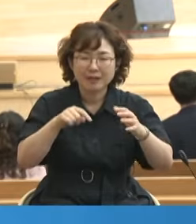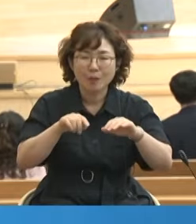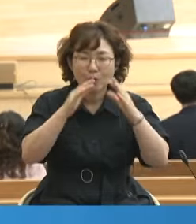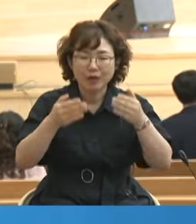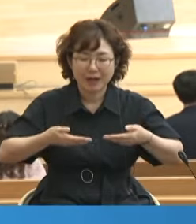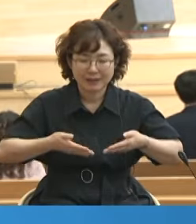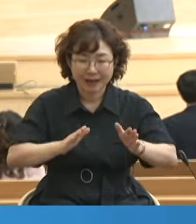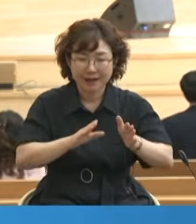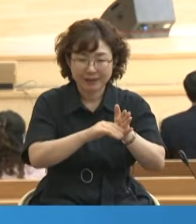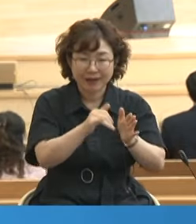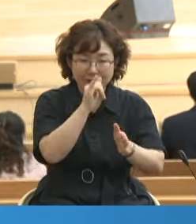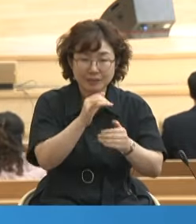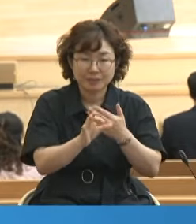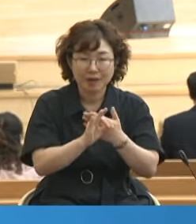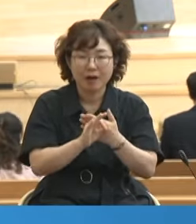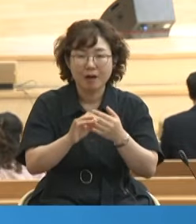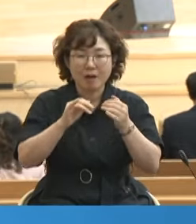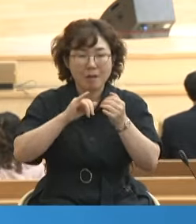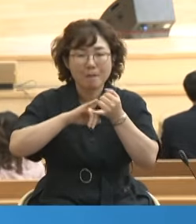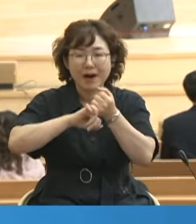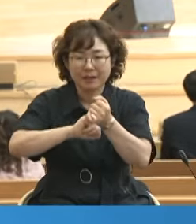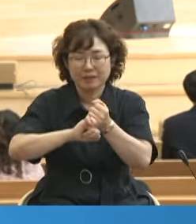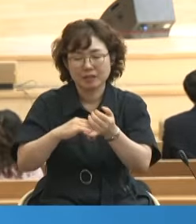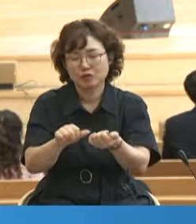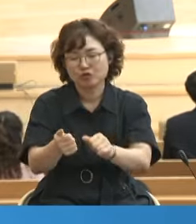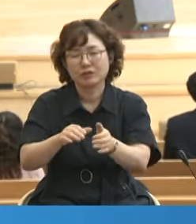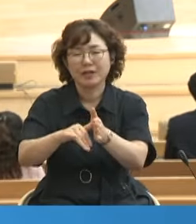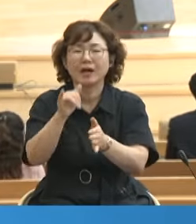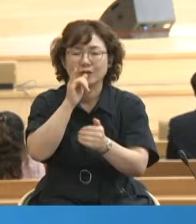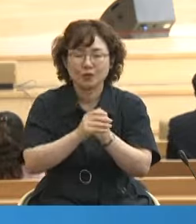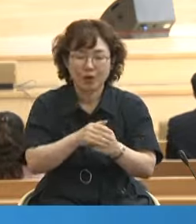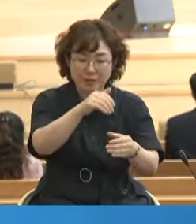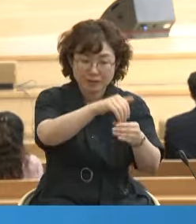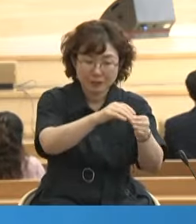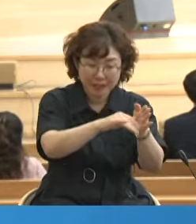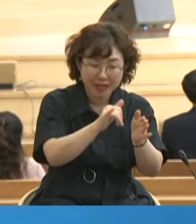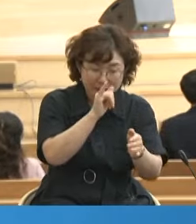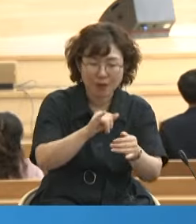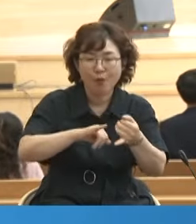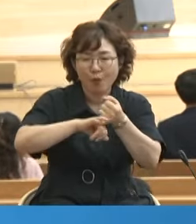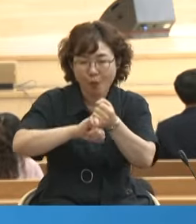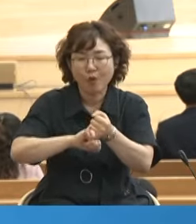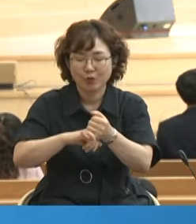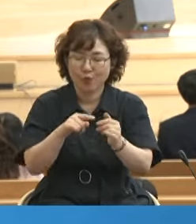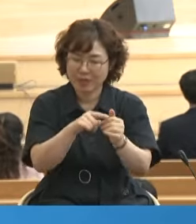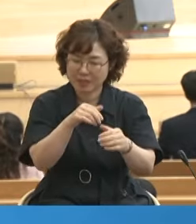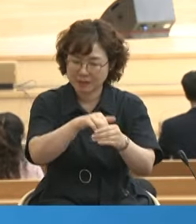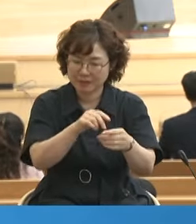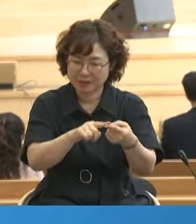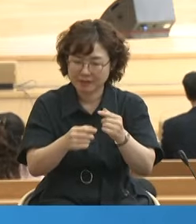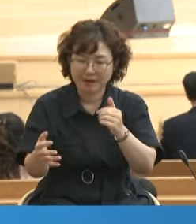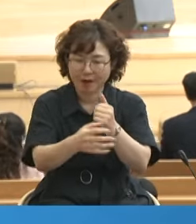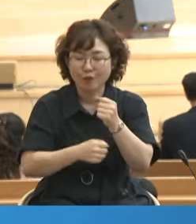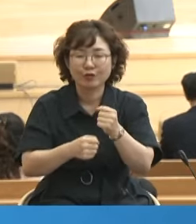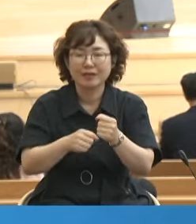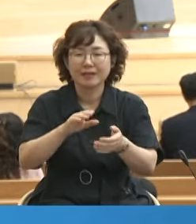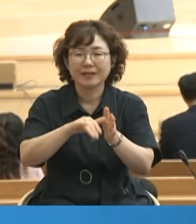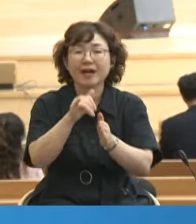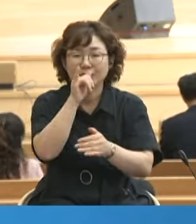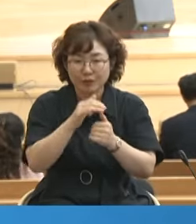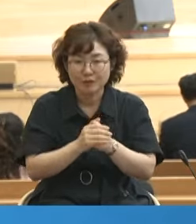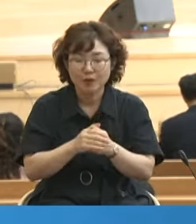뭐 할 때가 있다? 죽을 때가 있다. 심을 때가 있고 심은 것을 거둘 때가 있다. 모든